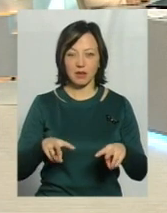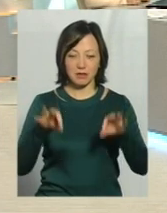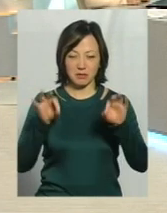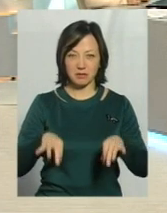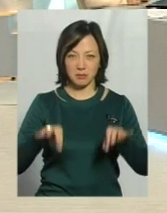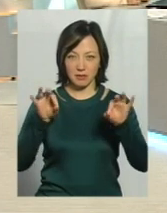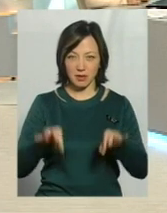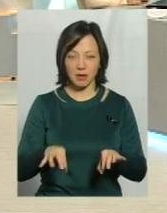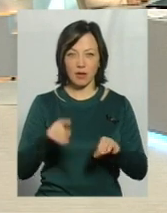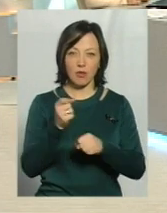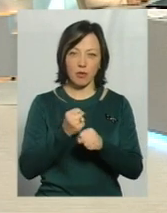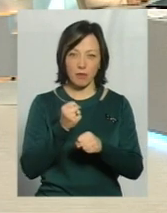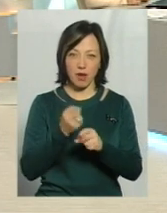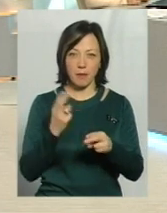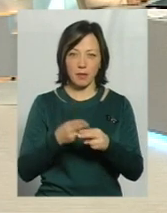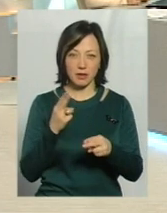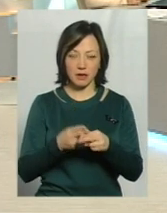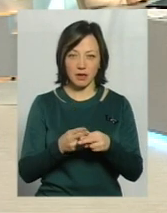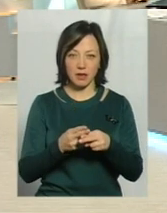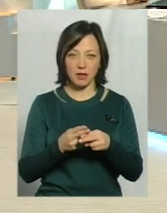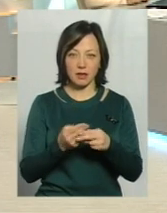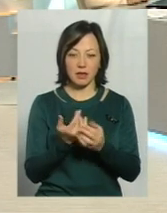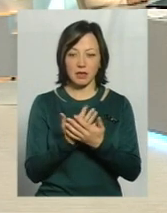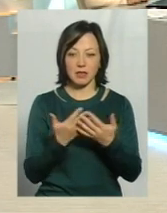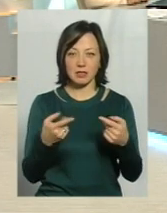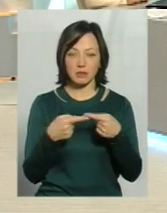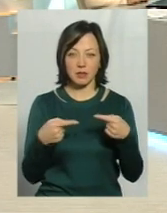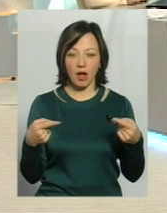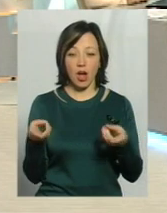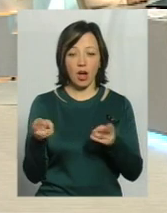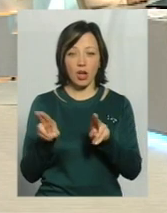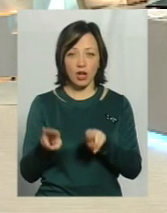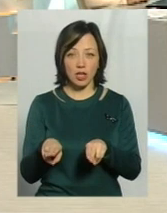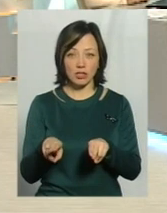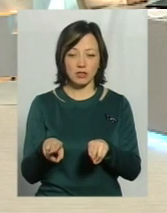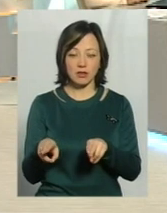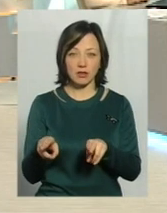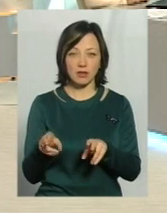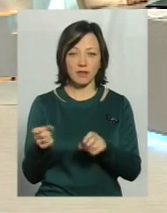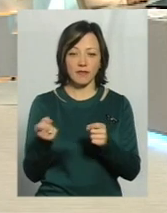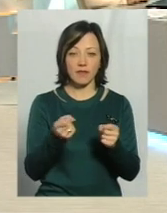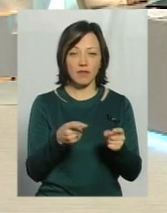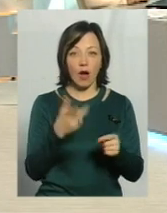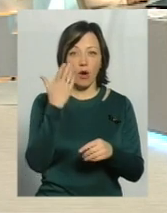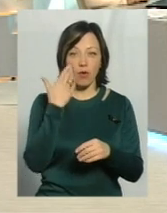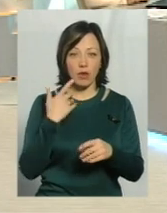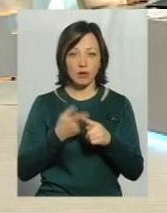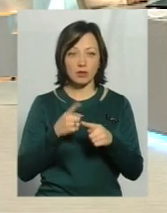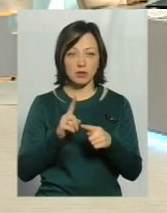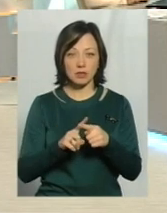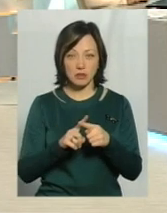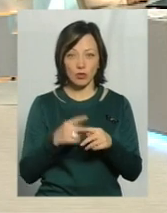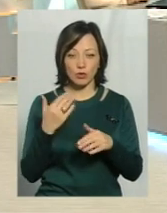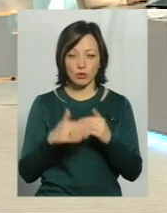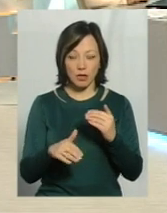там обробляли метал різними речовинами, значить, а решта там виливали десь кудись. А коли пішла оця